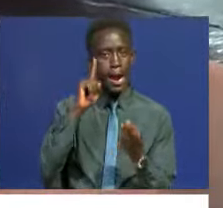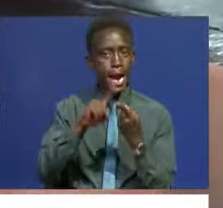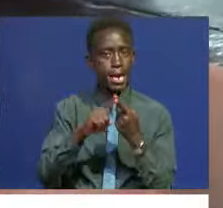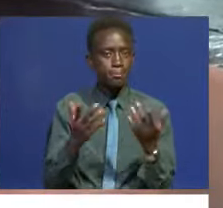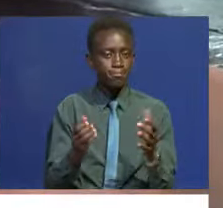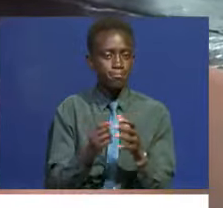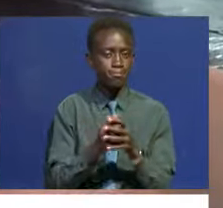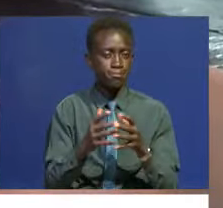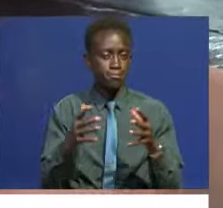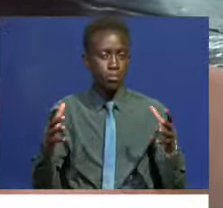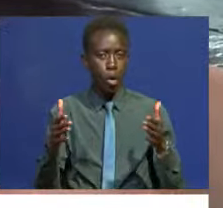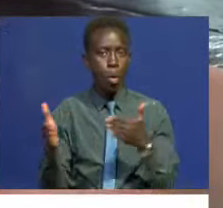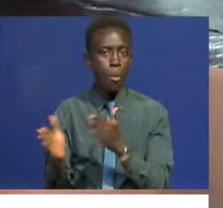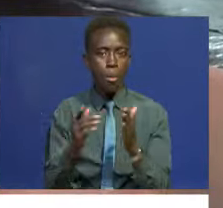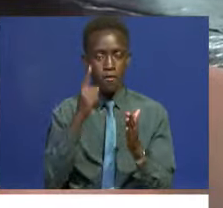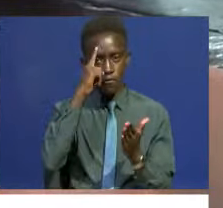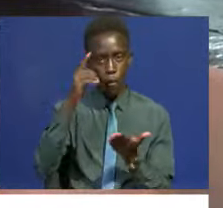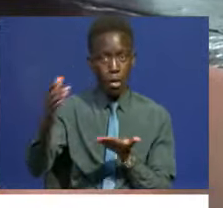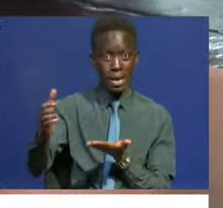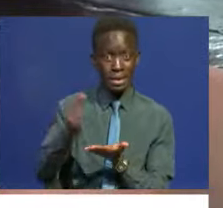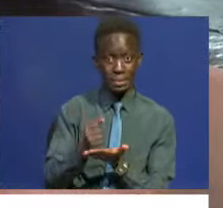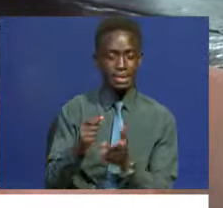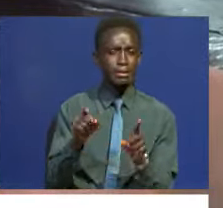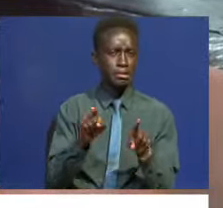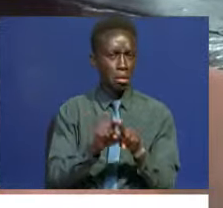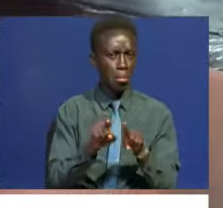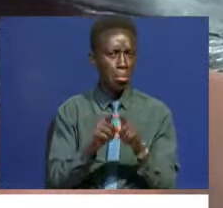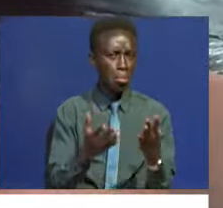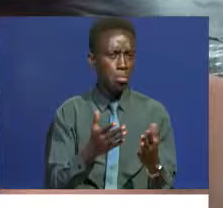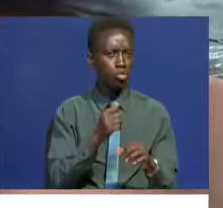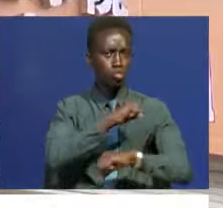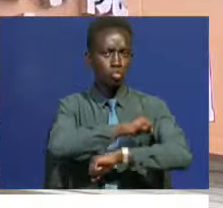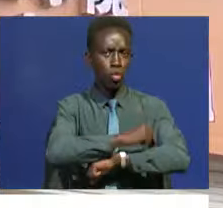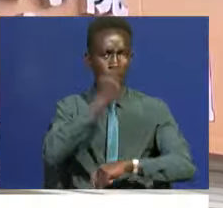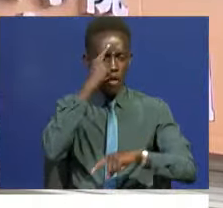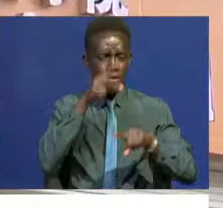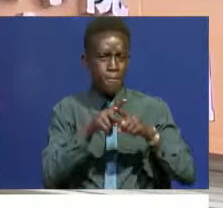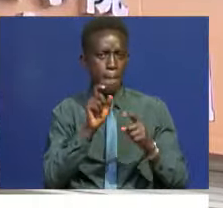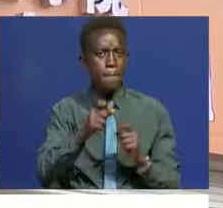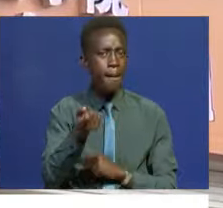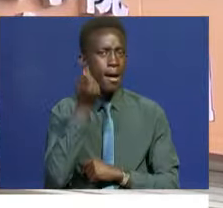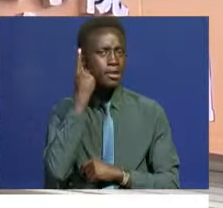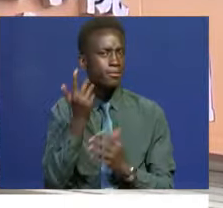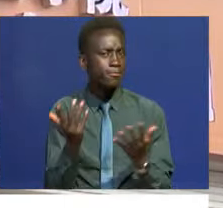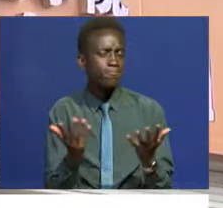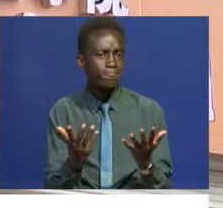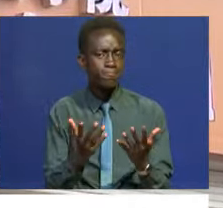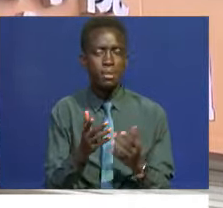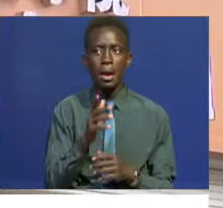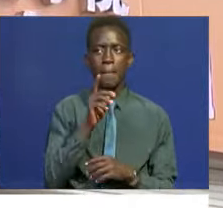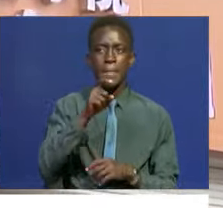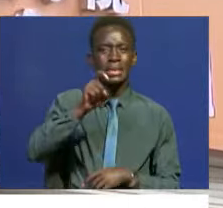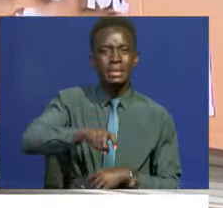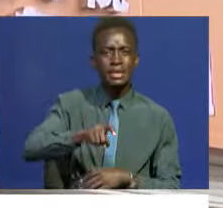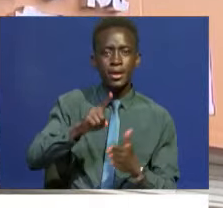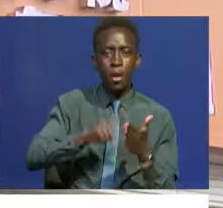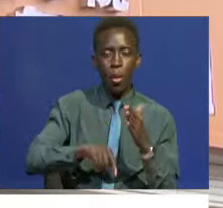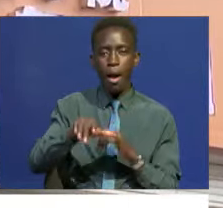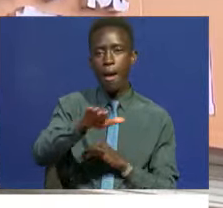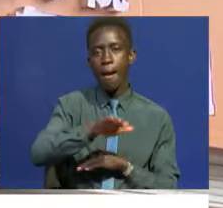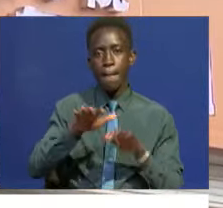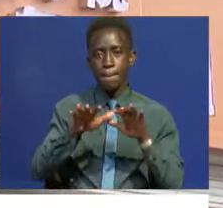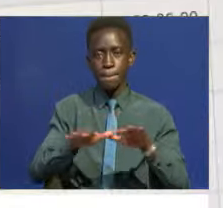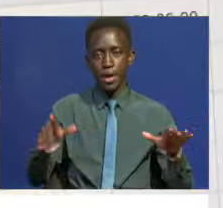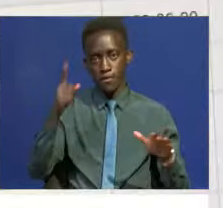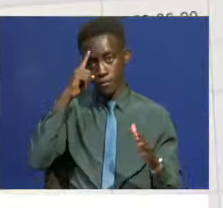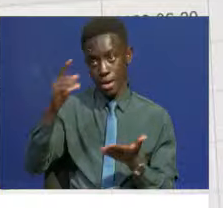kutoa nafasi kwa vyuo vikuu na shule za ufundi kuelewa vizuri mahitaji kwenye soko la ajira. Kufikia mwishoni mwa mwaka huu, zaidi ya